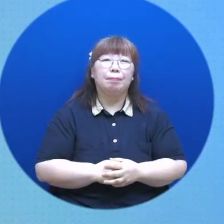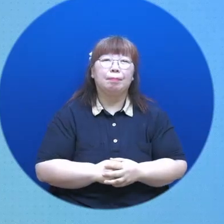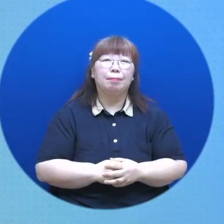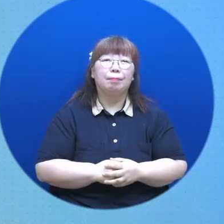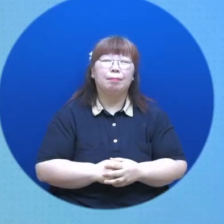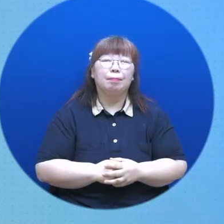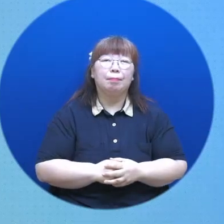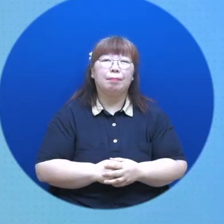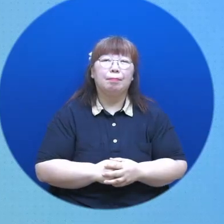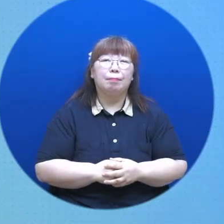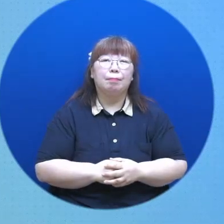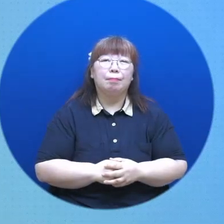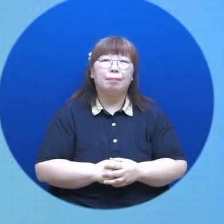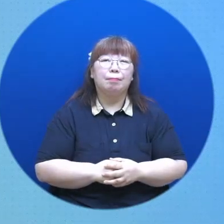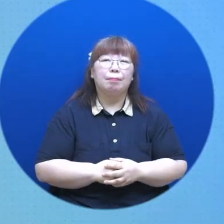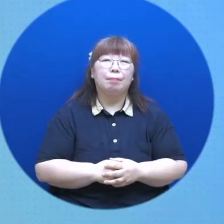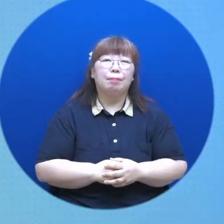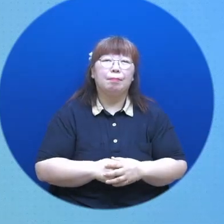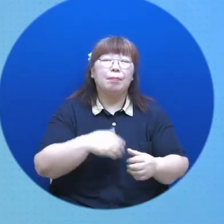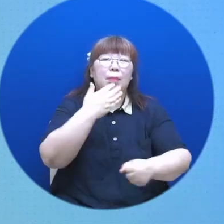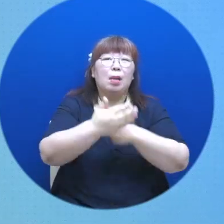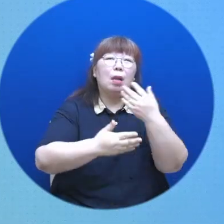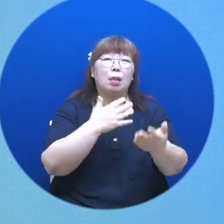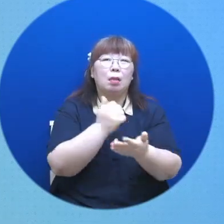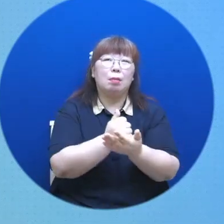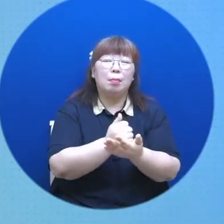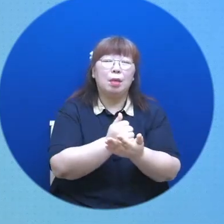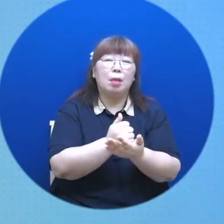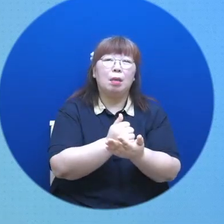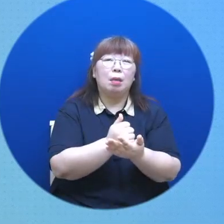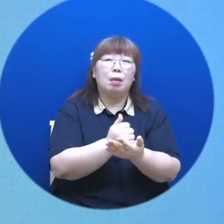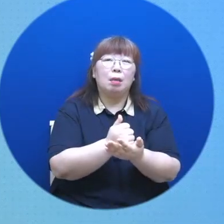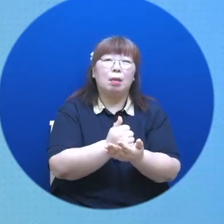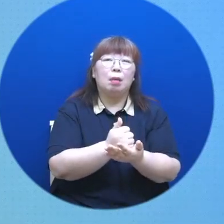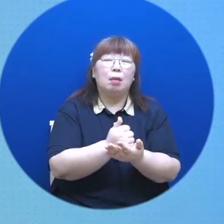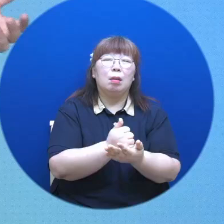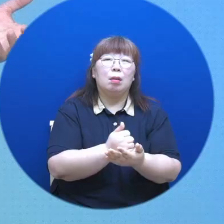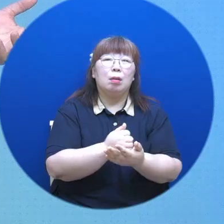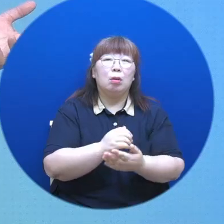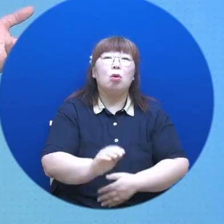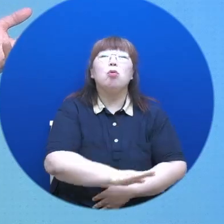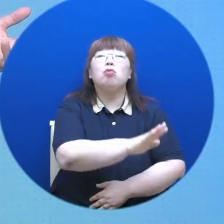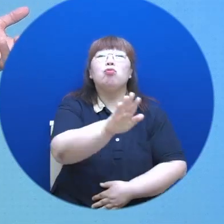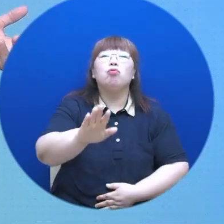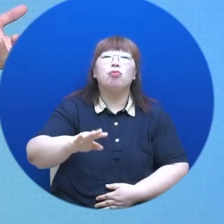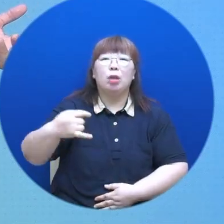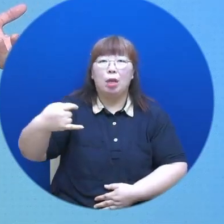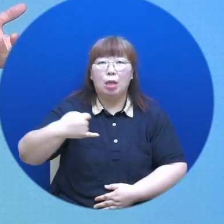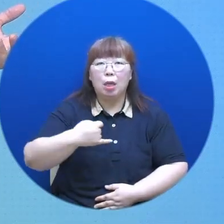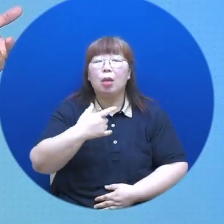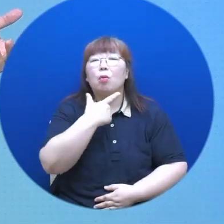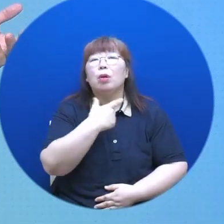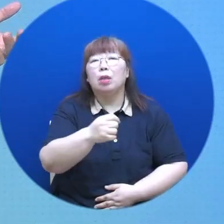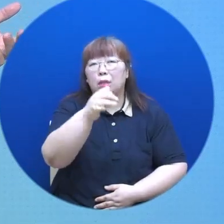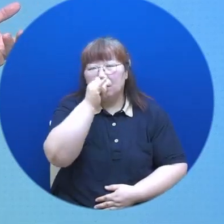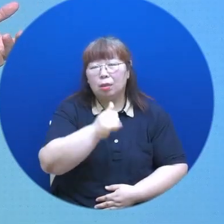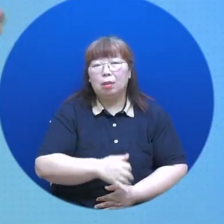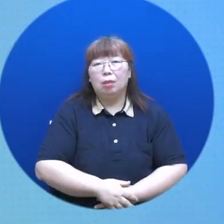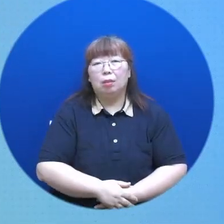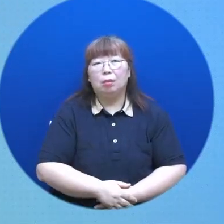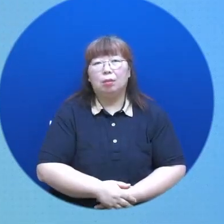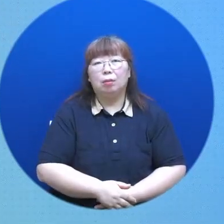그리고 더 나아가서 하나님께서 우리에게 원하시는 것이 있습니다. 그것은